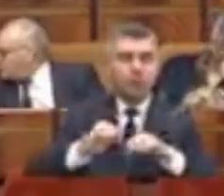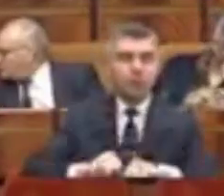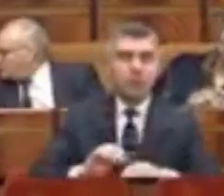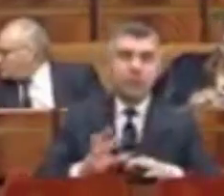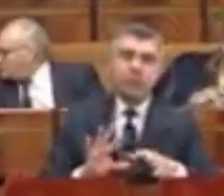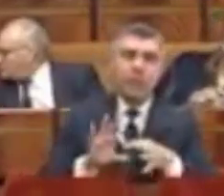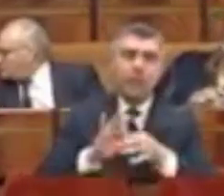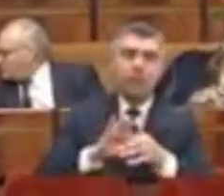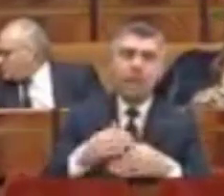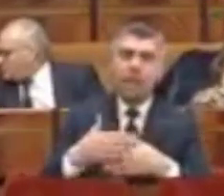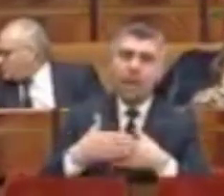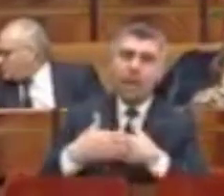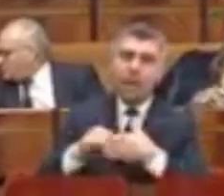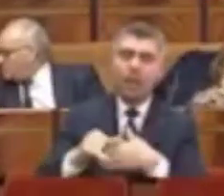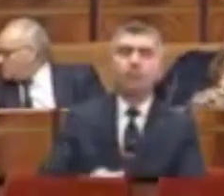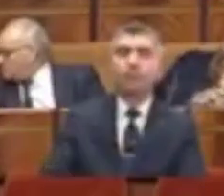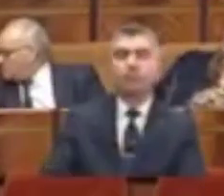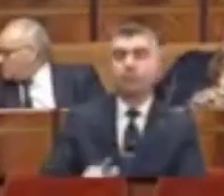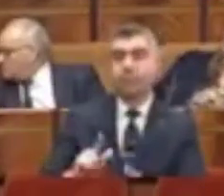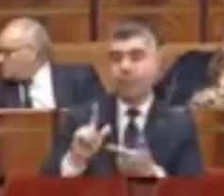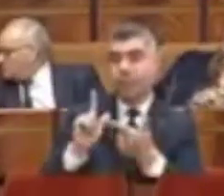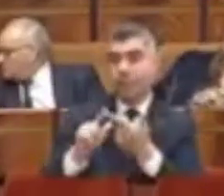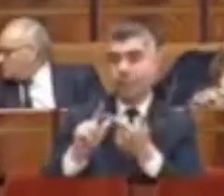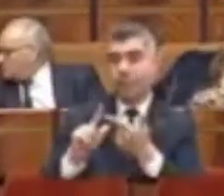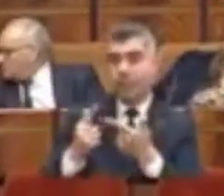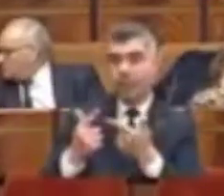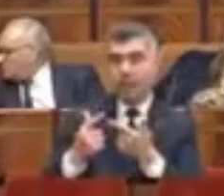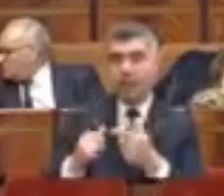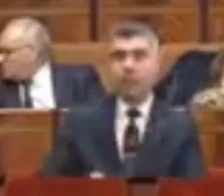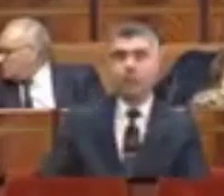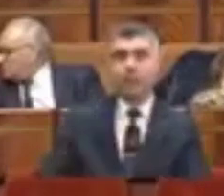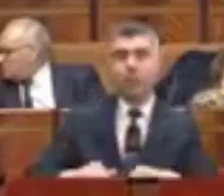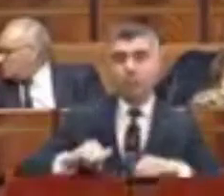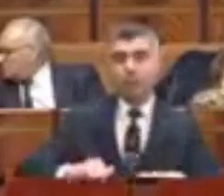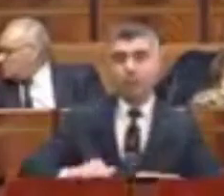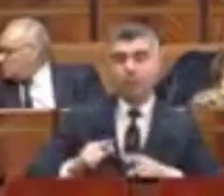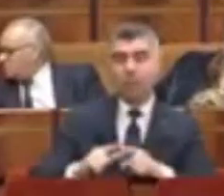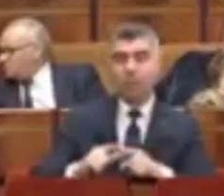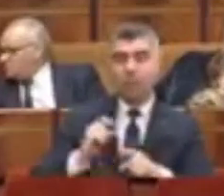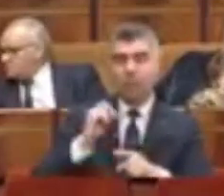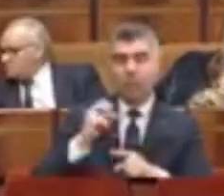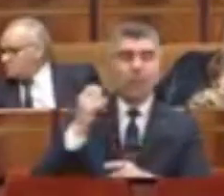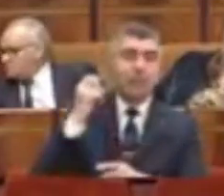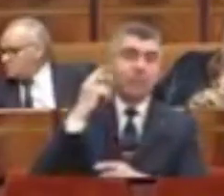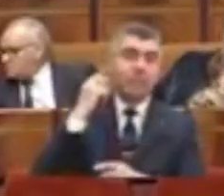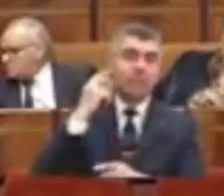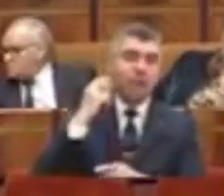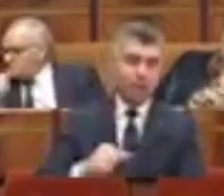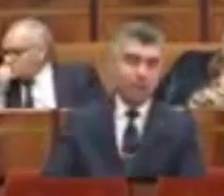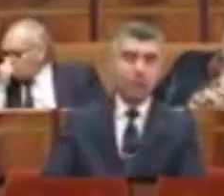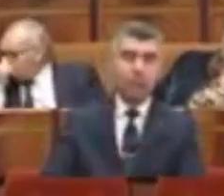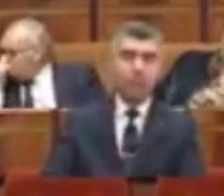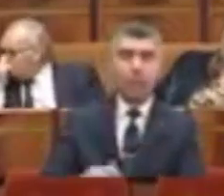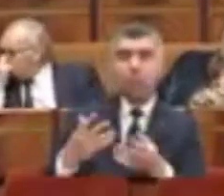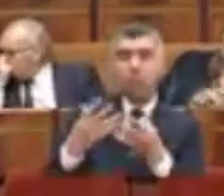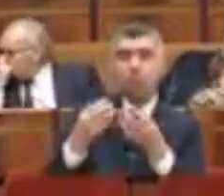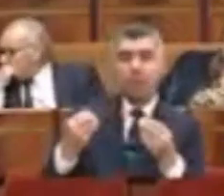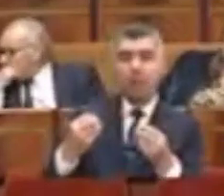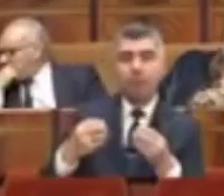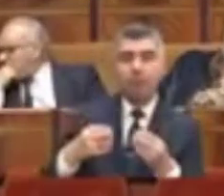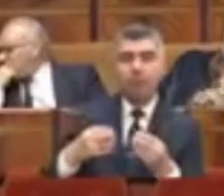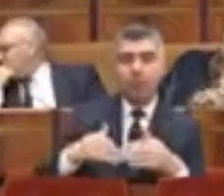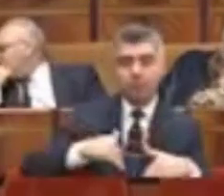الاتفاقيات في أقرب الأجال. ثانيا السيد الوزير، فيما يخص إقليم سخيرات تمارة، هنالك مجموعة من